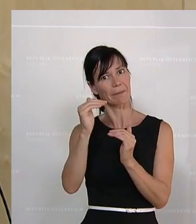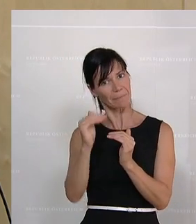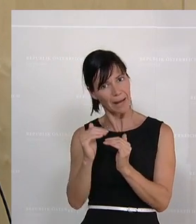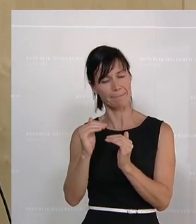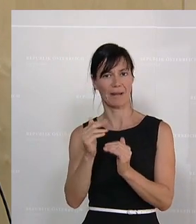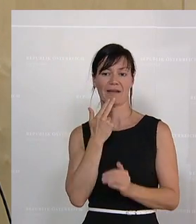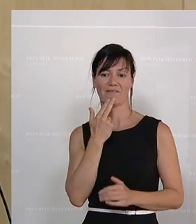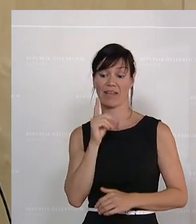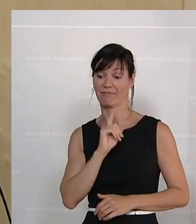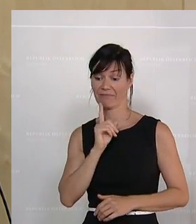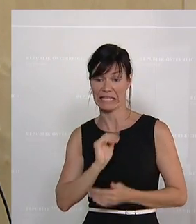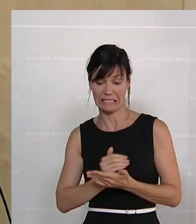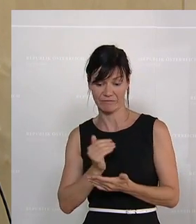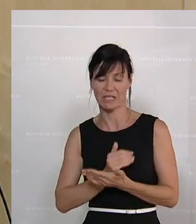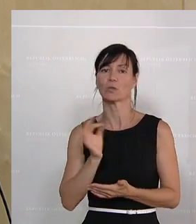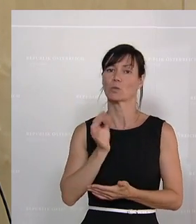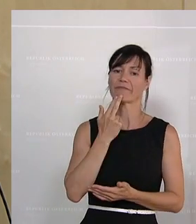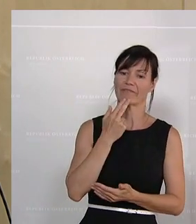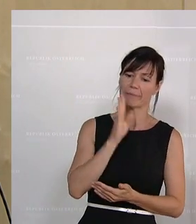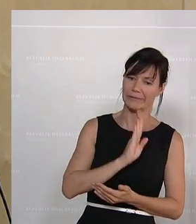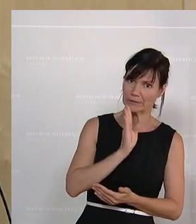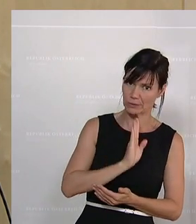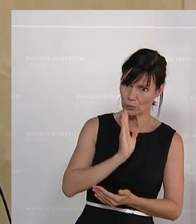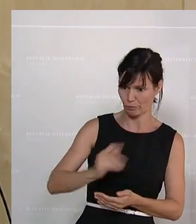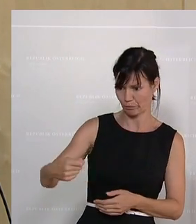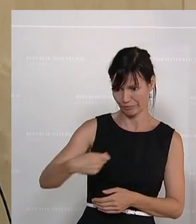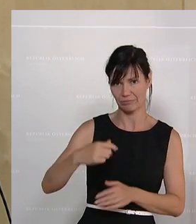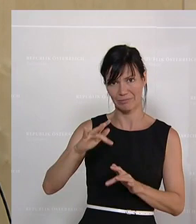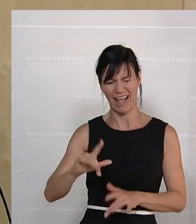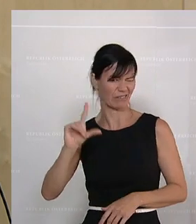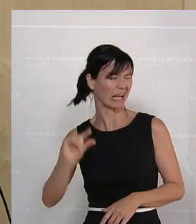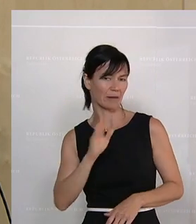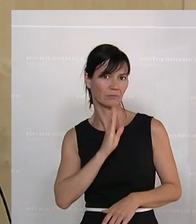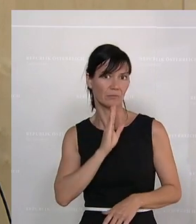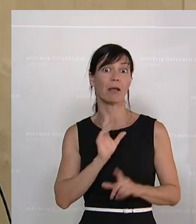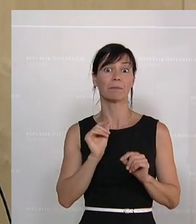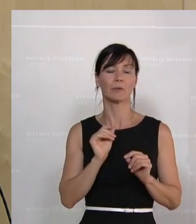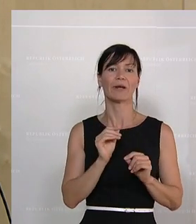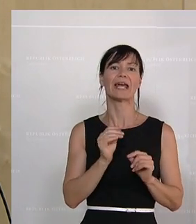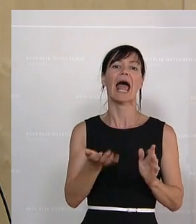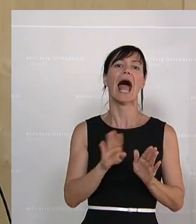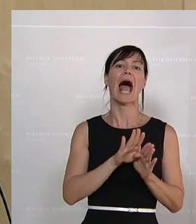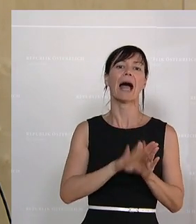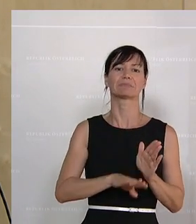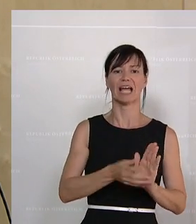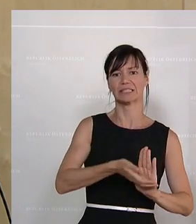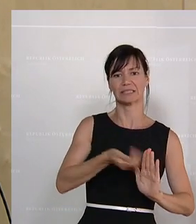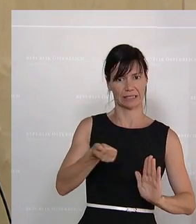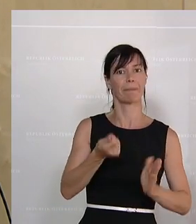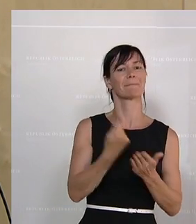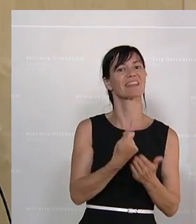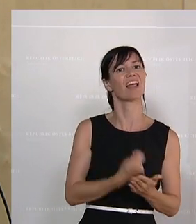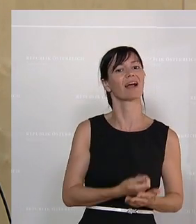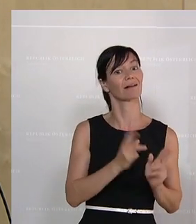und pensionisten und pensionistinnen mit kleinen pensionen profitieren von den höheren absatz betreten die ökosoziale steuerreform